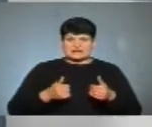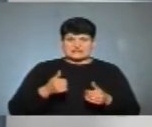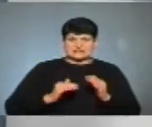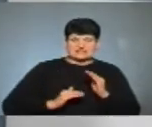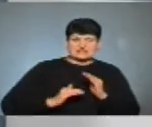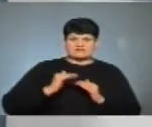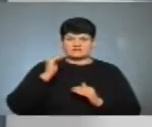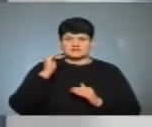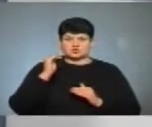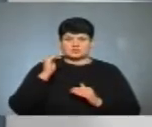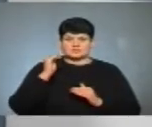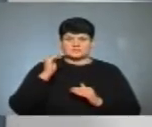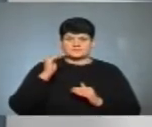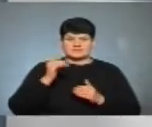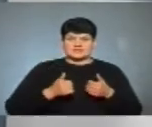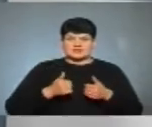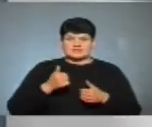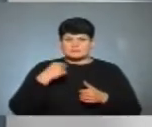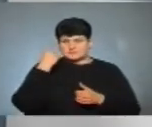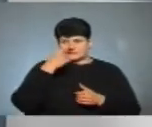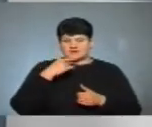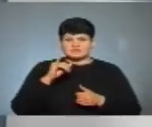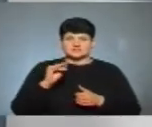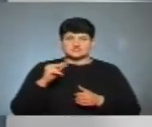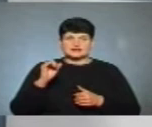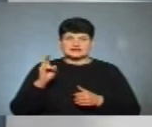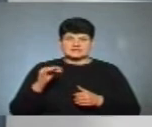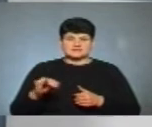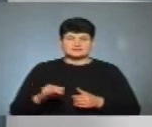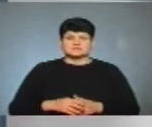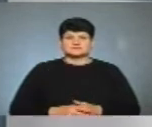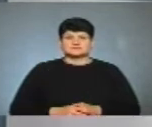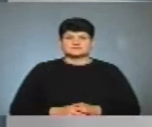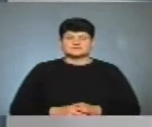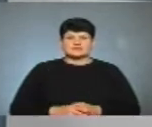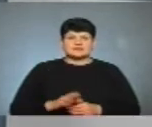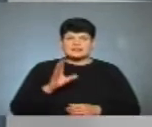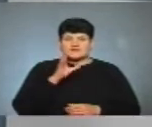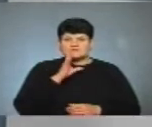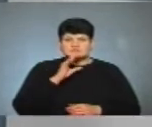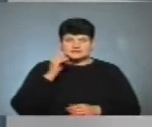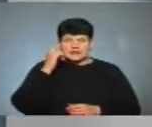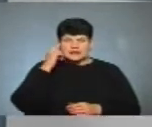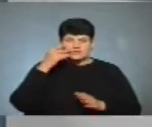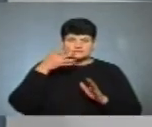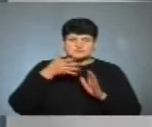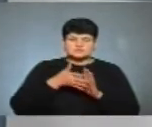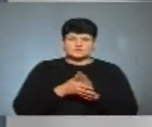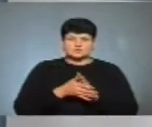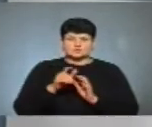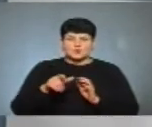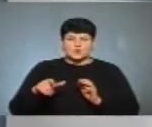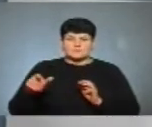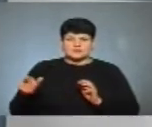високий рейтинг персонально Івана Чайківського дисонують. Тобто не встигло в свідомості